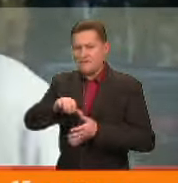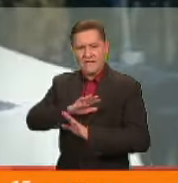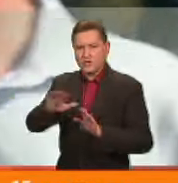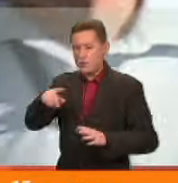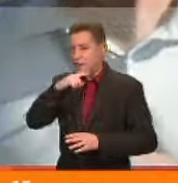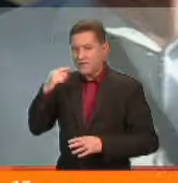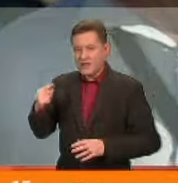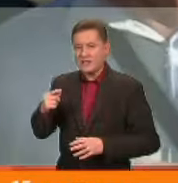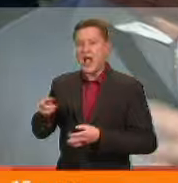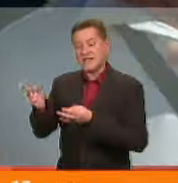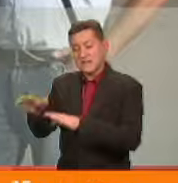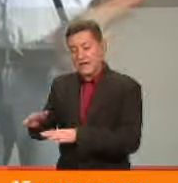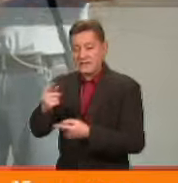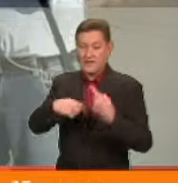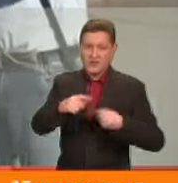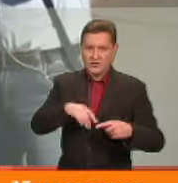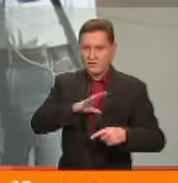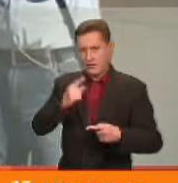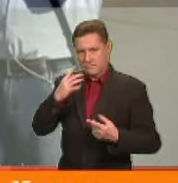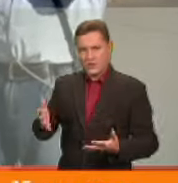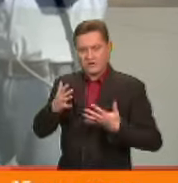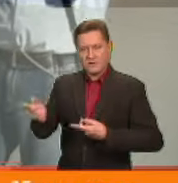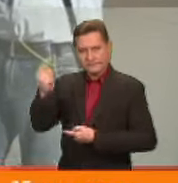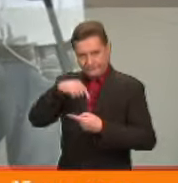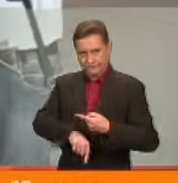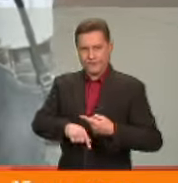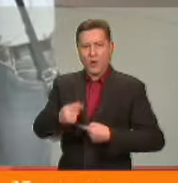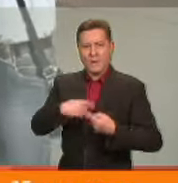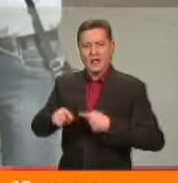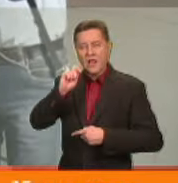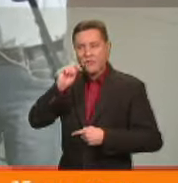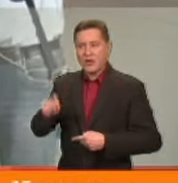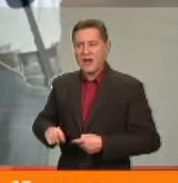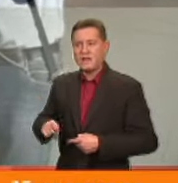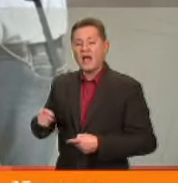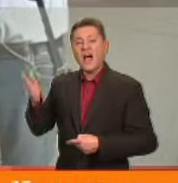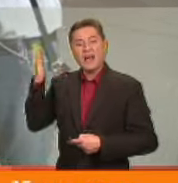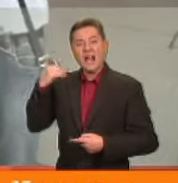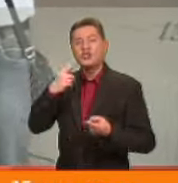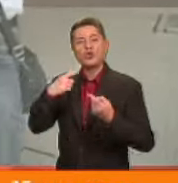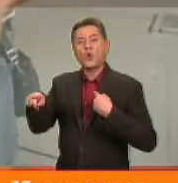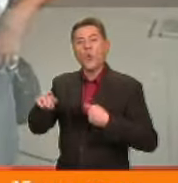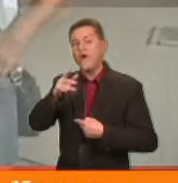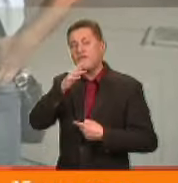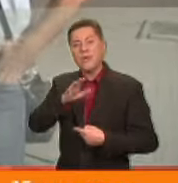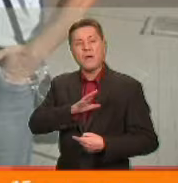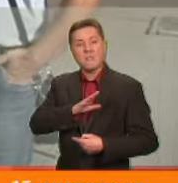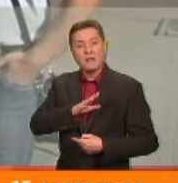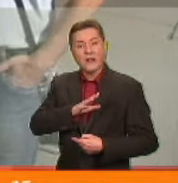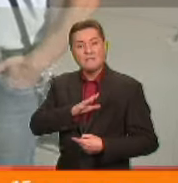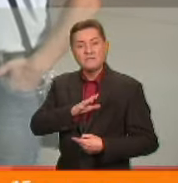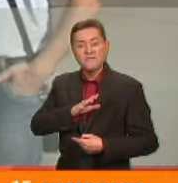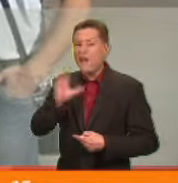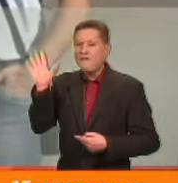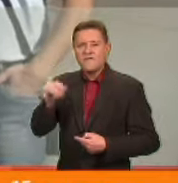или возвращаться, был очевиден. А вы как же вот за Россию выступали? Другое время было. А, и мнение другое было.